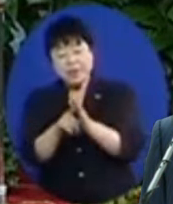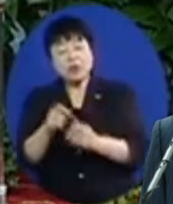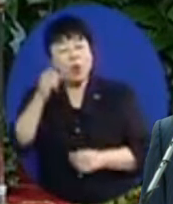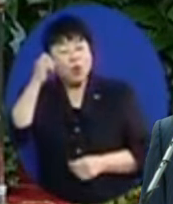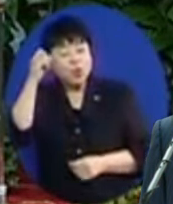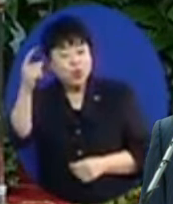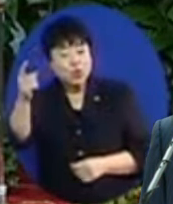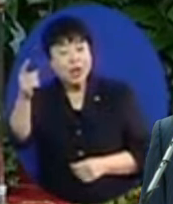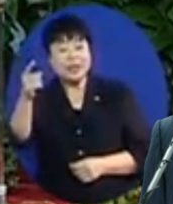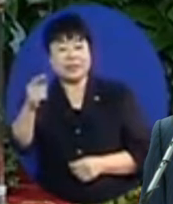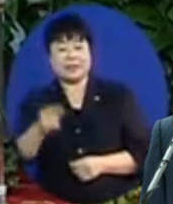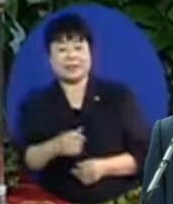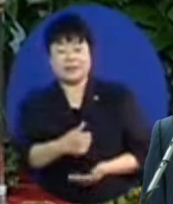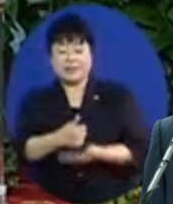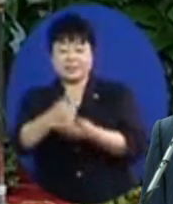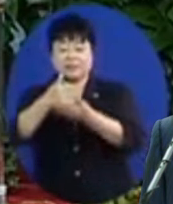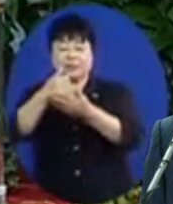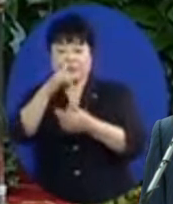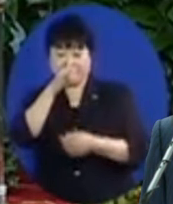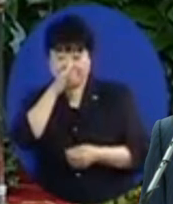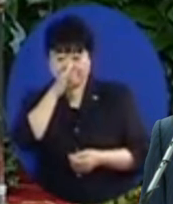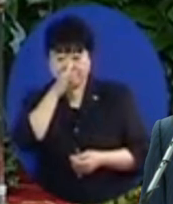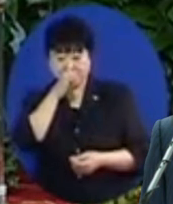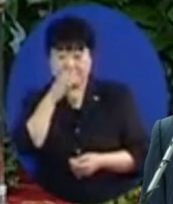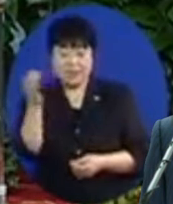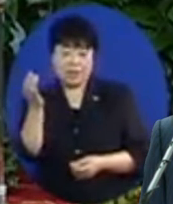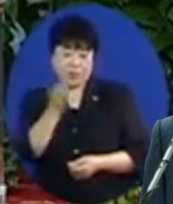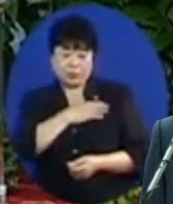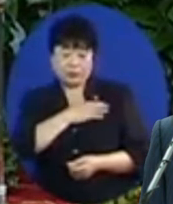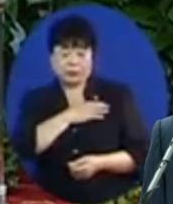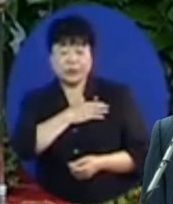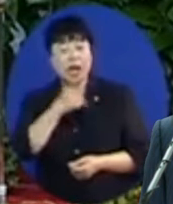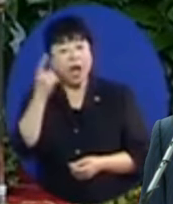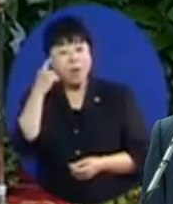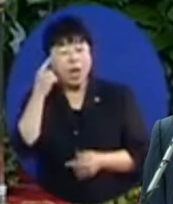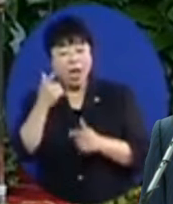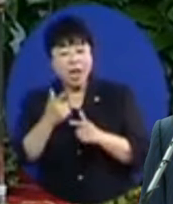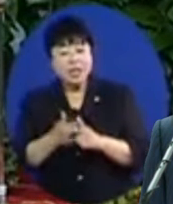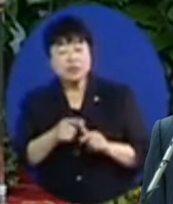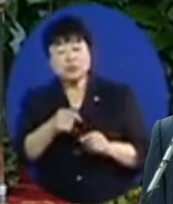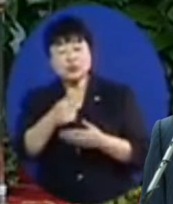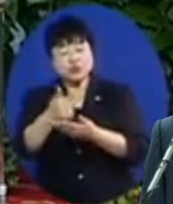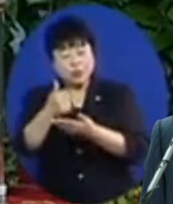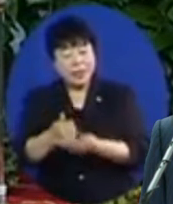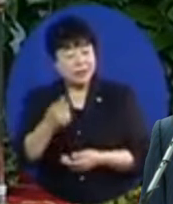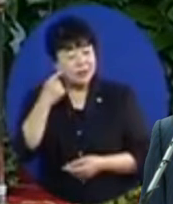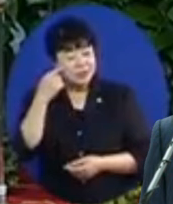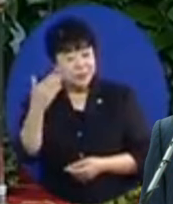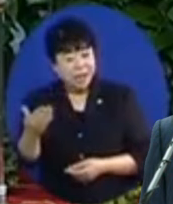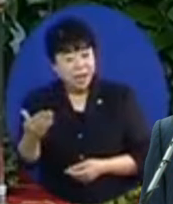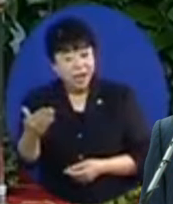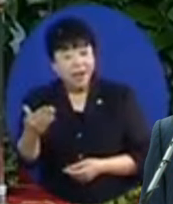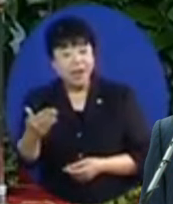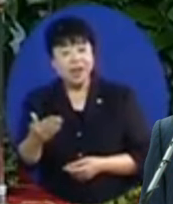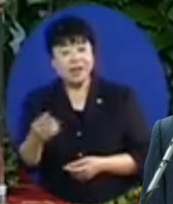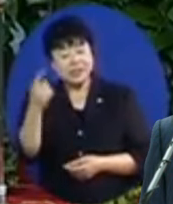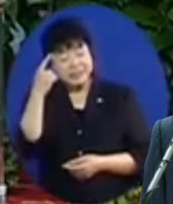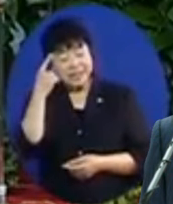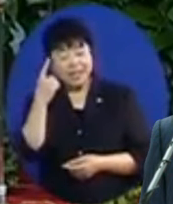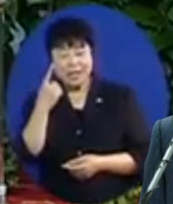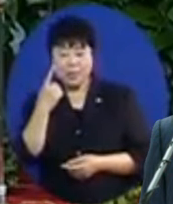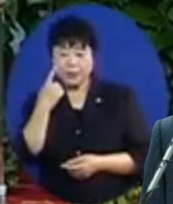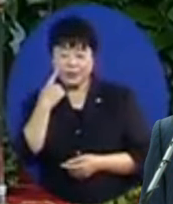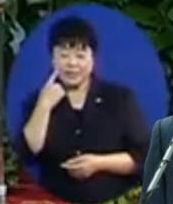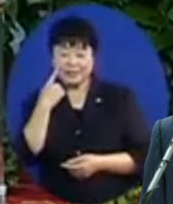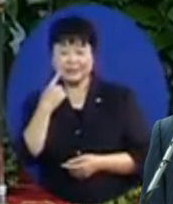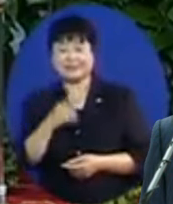훌륭하고 지혜가 많고 돈이 많은 사람이 예수님을 구주로 받아들이게 되었습니까? 묻자 그는 잠시 생각하더니 이렇게